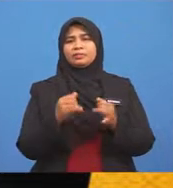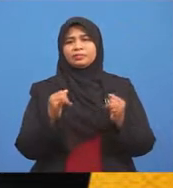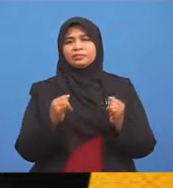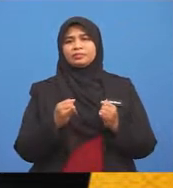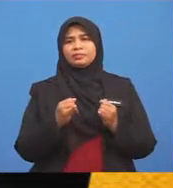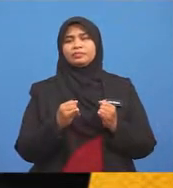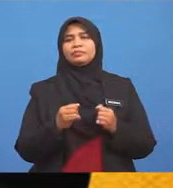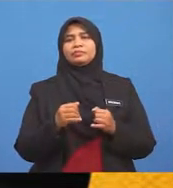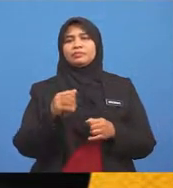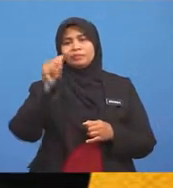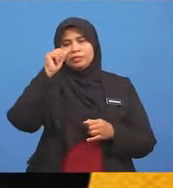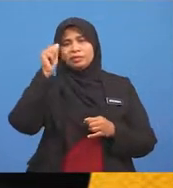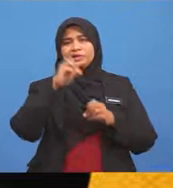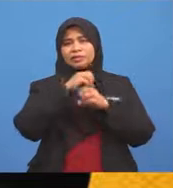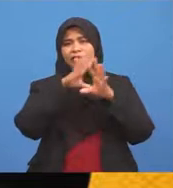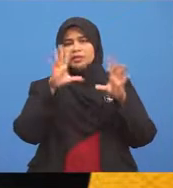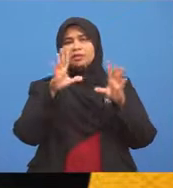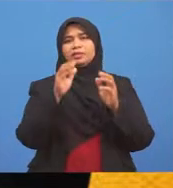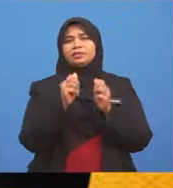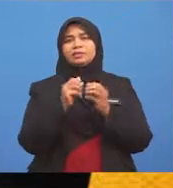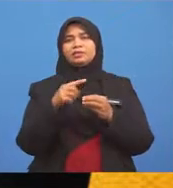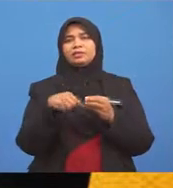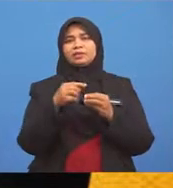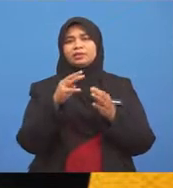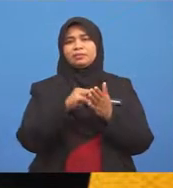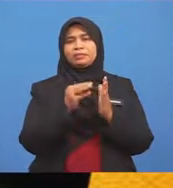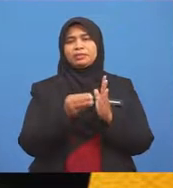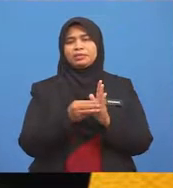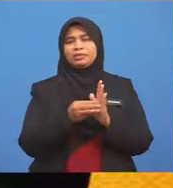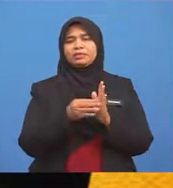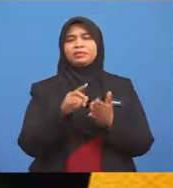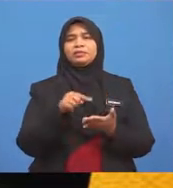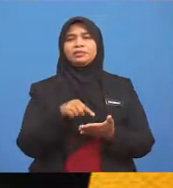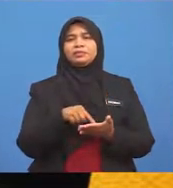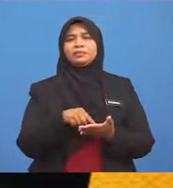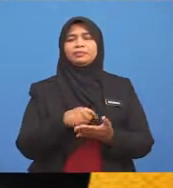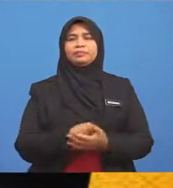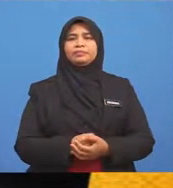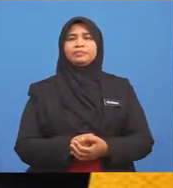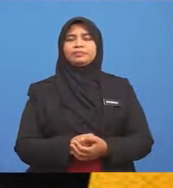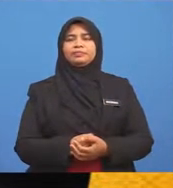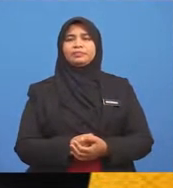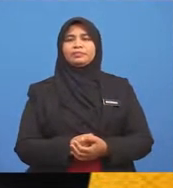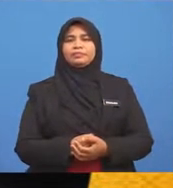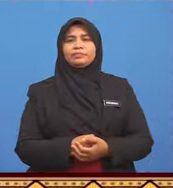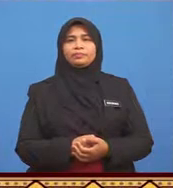semua berkaitan dengan maksud dan intisari ayat 5 hingga 6 surah An-Nisa tadi.